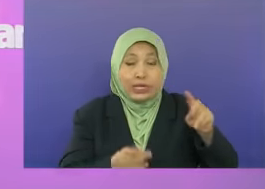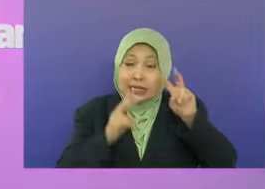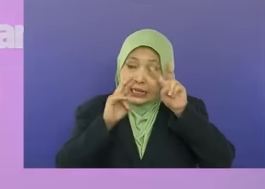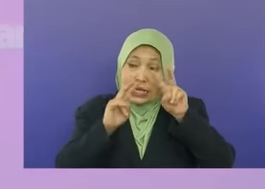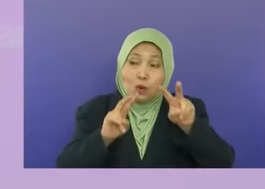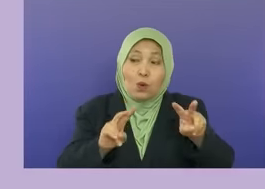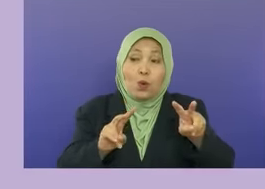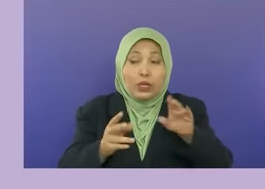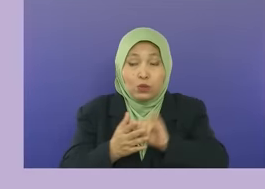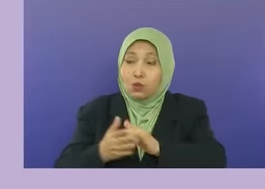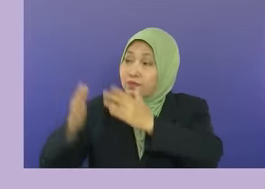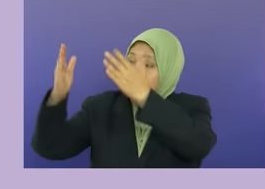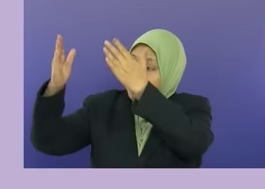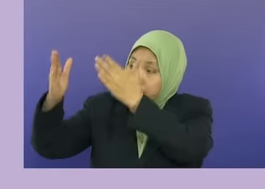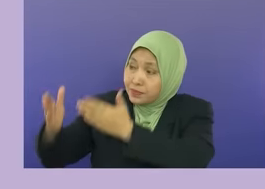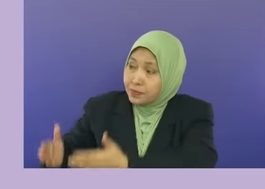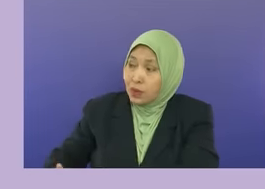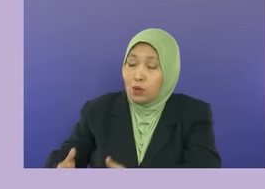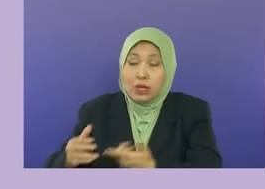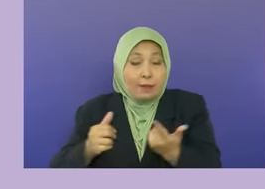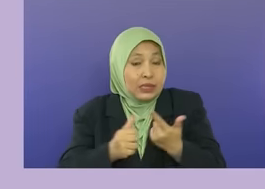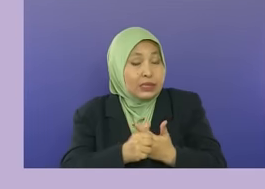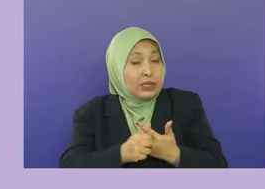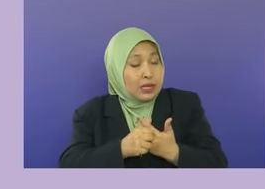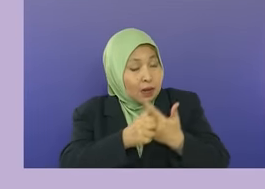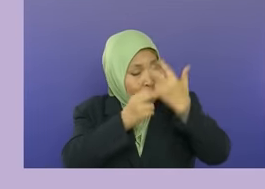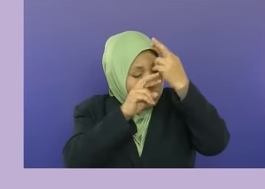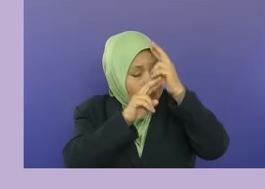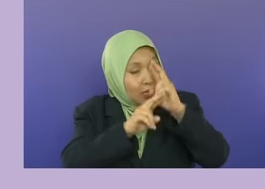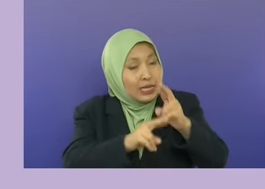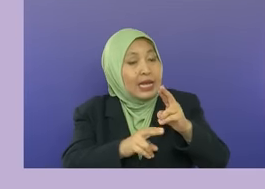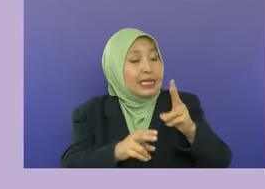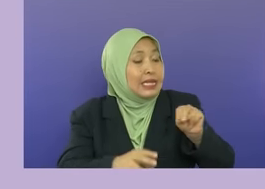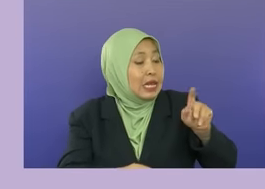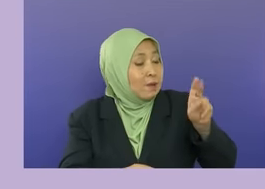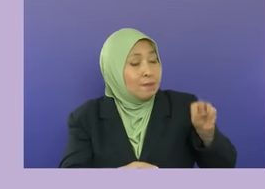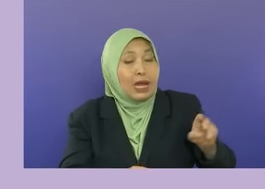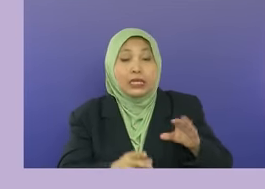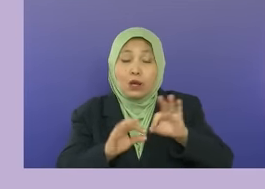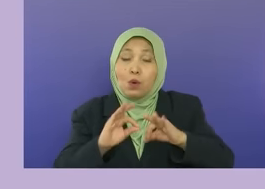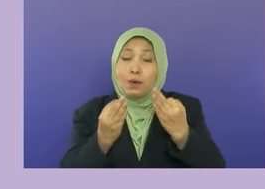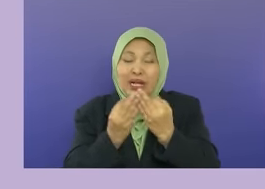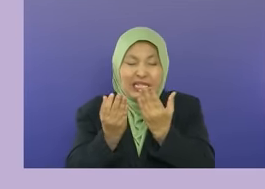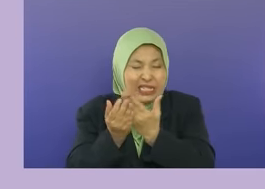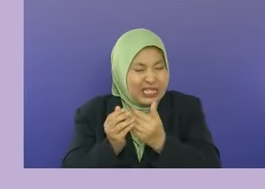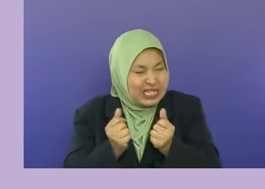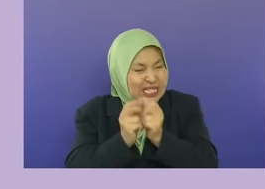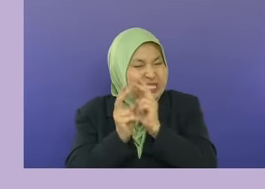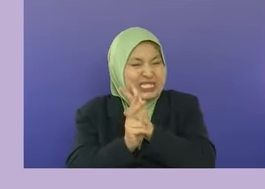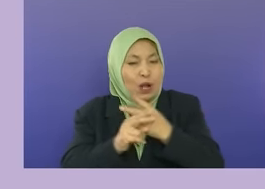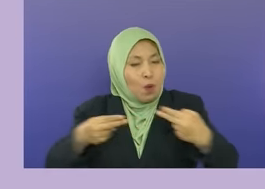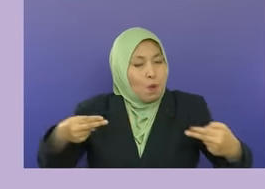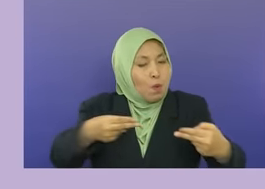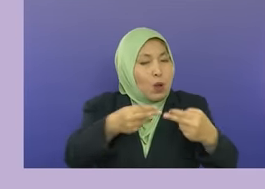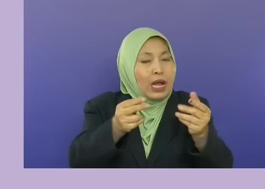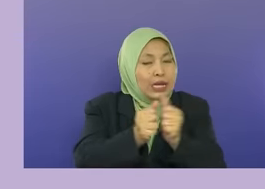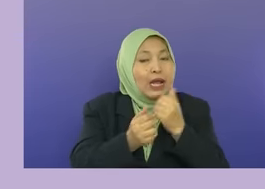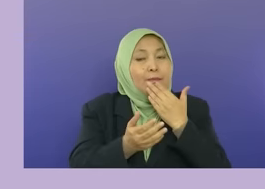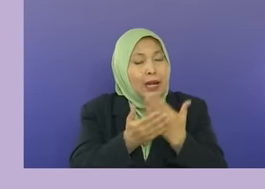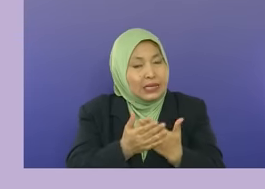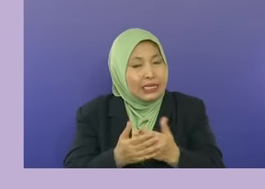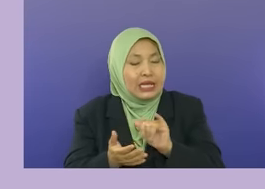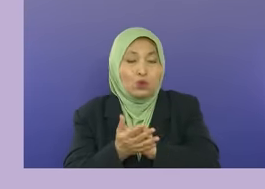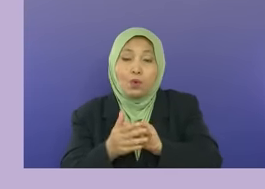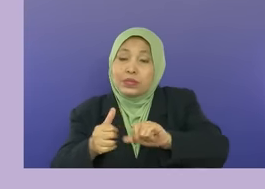yaitu yang pertama ialah menghargai nikmat keluarga dengan menjaga ukhuwah sebaiknya ya itu adalah yang